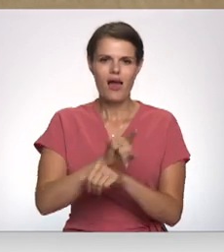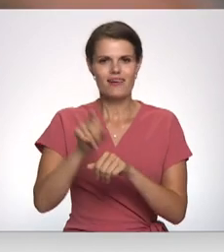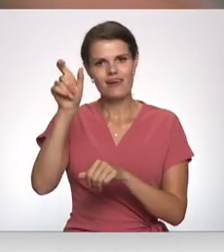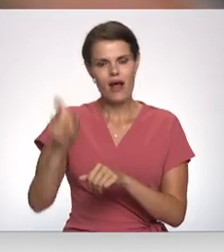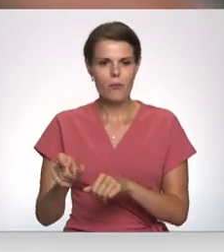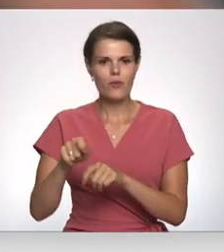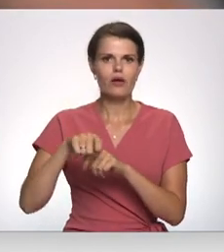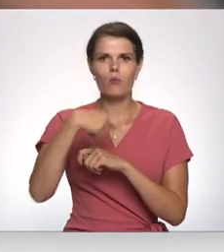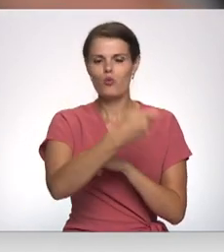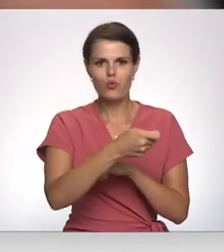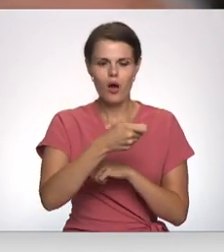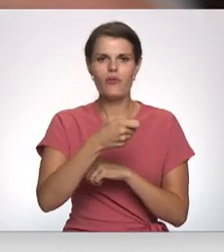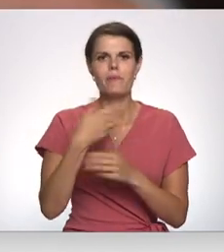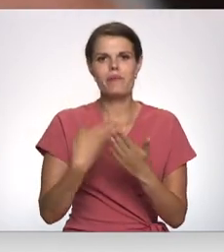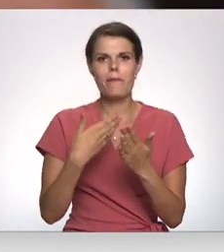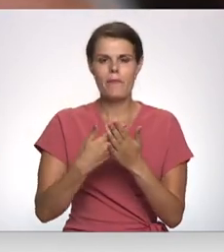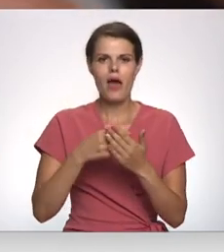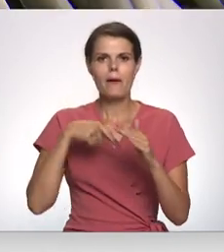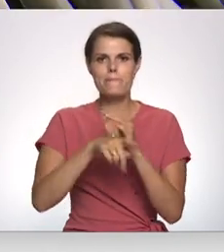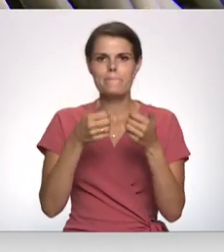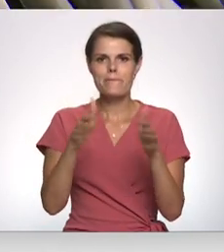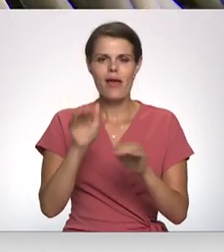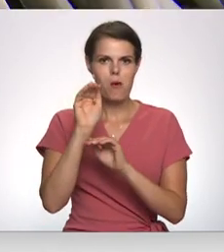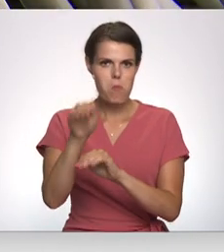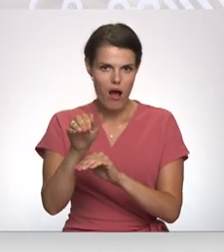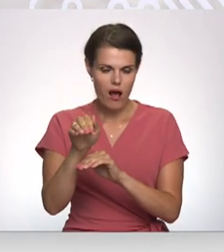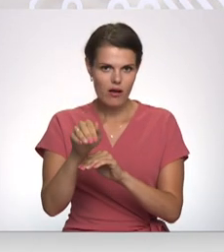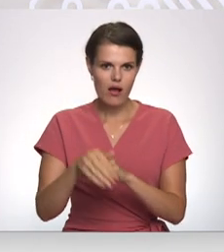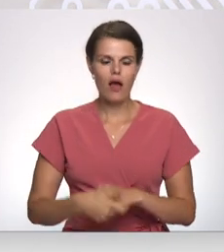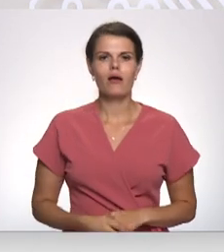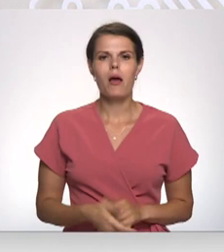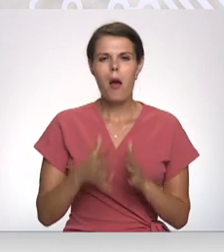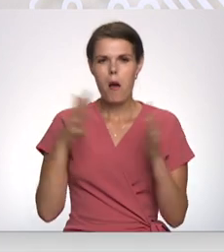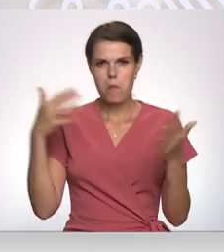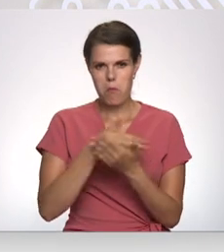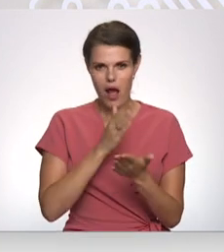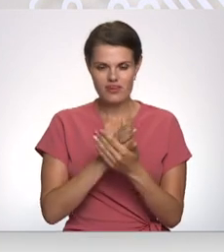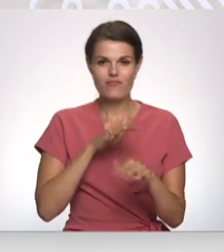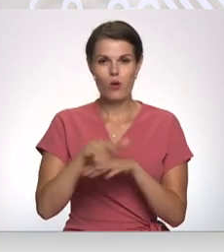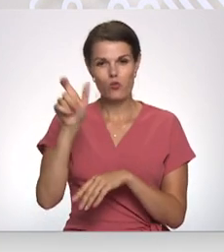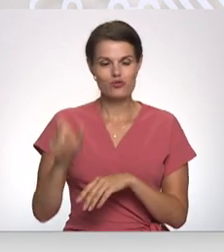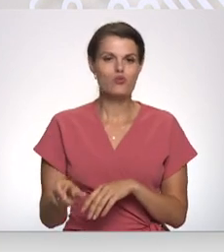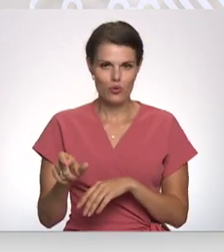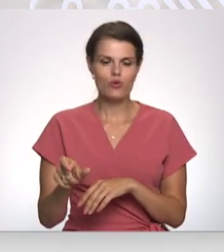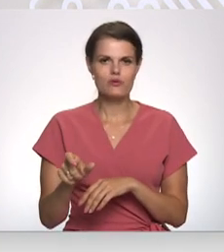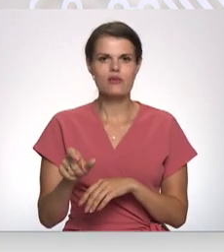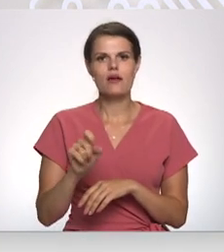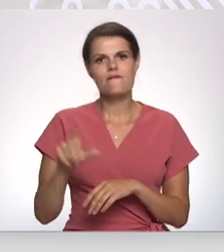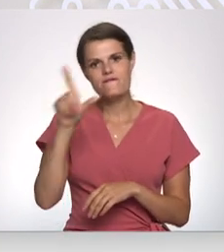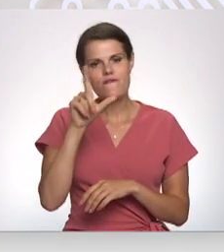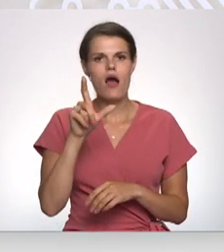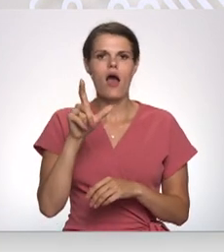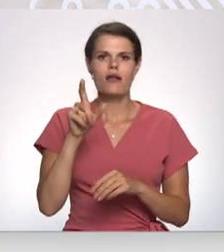krāpniekam tiktu atklāta, piemēram, pieeja bankai. Pārsvarā tomēr uzbrucēji šobrīd operē tieši ar